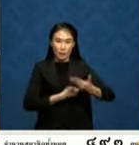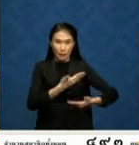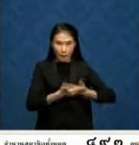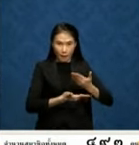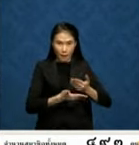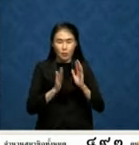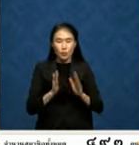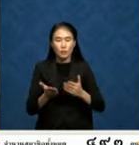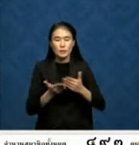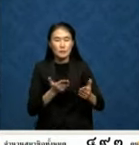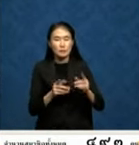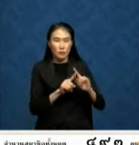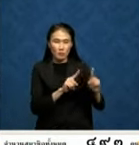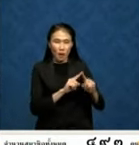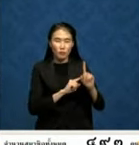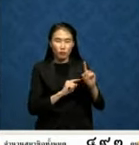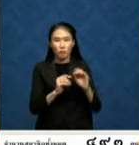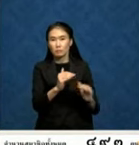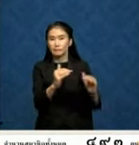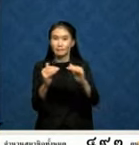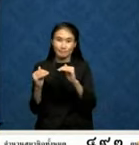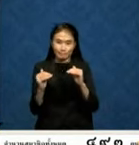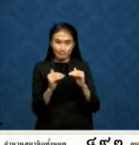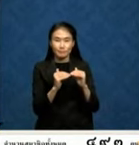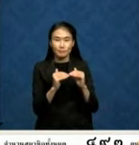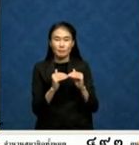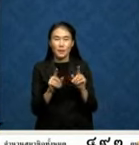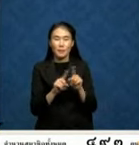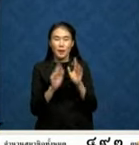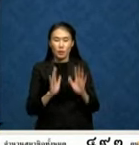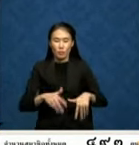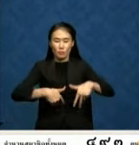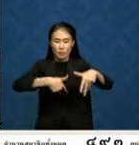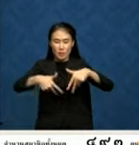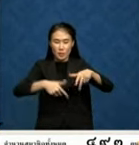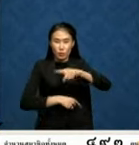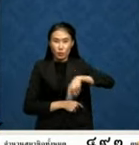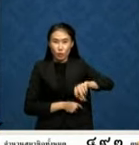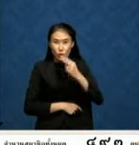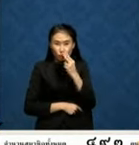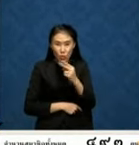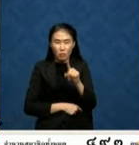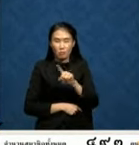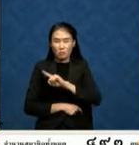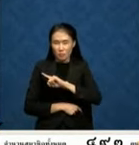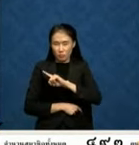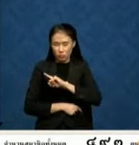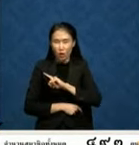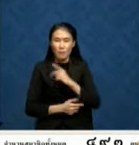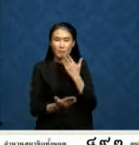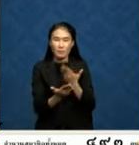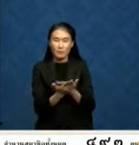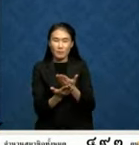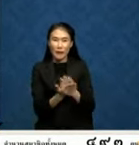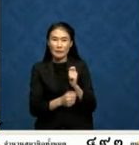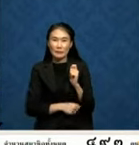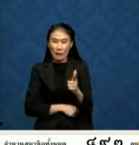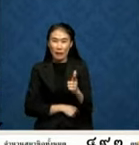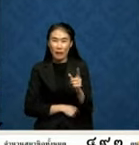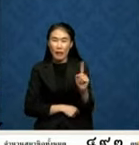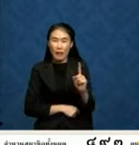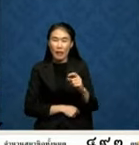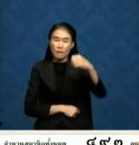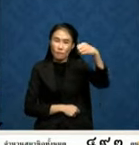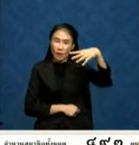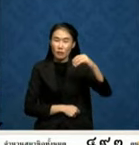ริโภคนะครับซึ่งประชาชนนะครับที่เป็นผู้ที่ต้องรับผลโดยตรงนะครับจากเรื่องของค่าไฟเนี่ยนะ